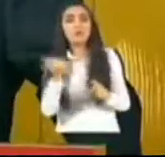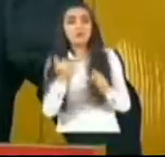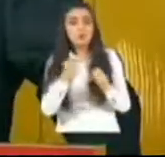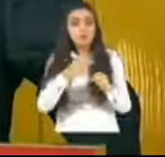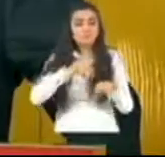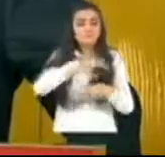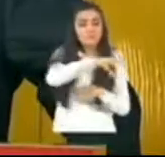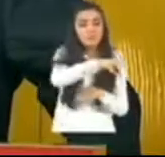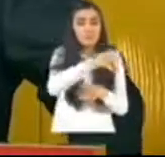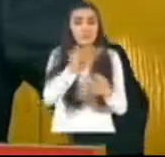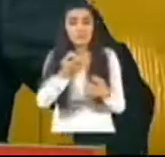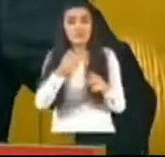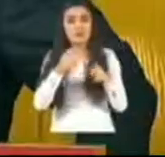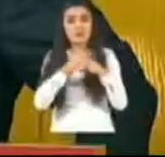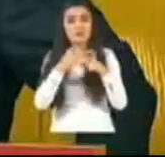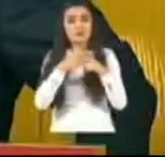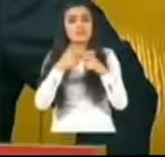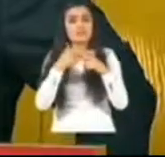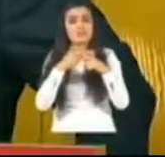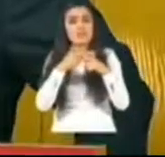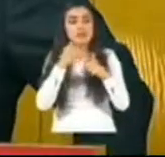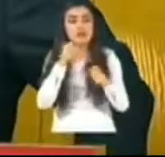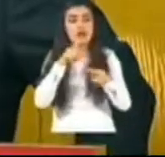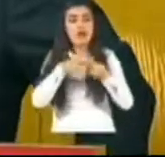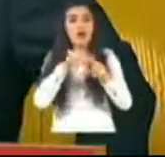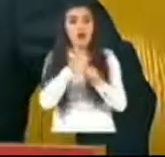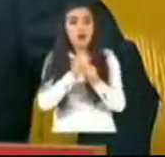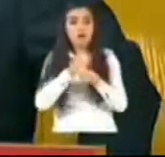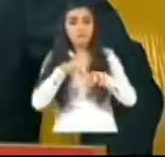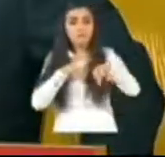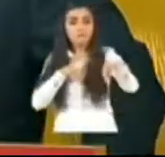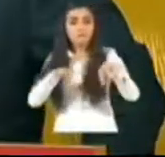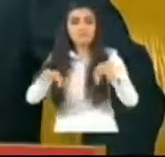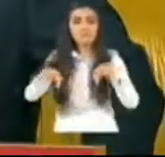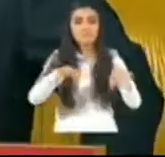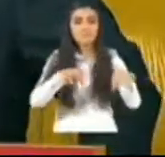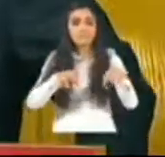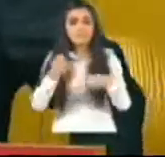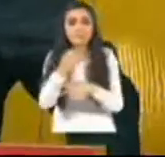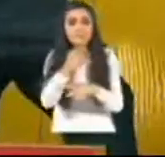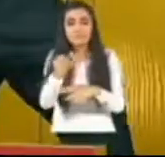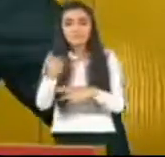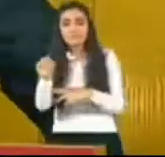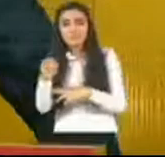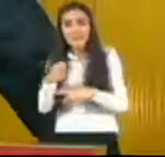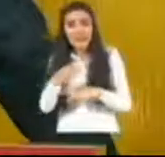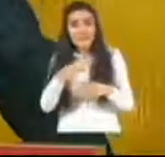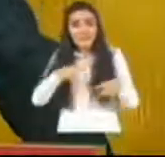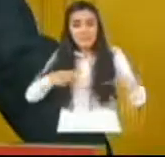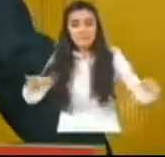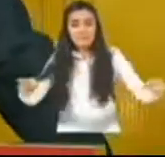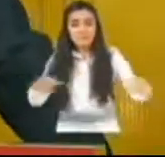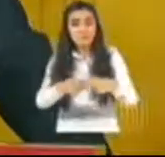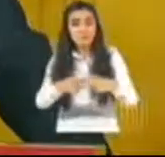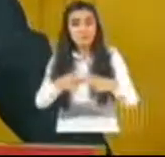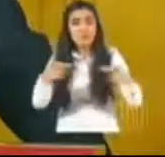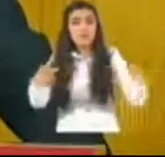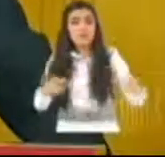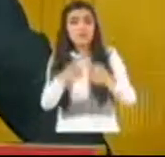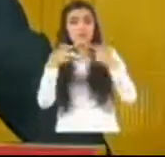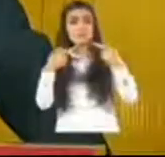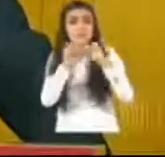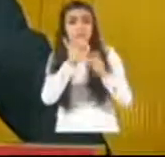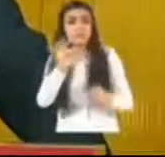bölgesi, Deraa ve Güneytra vilayetlerinin belli kısımlarını kapsayan